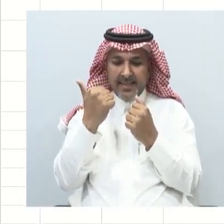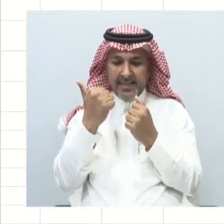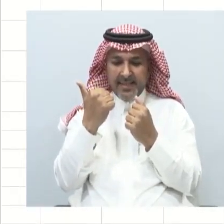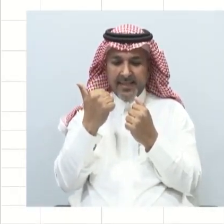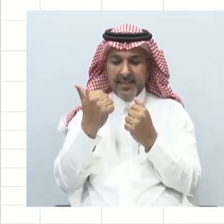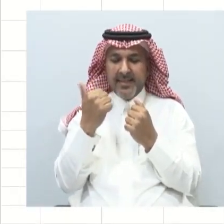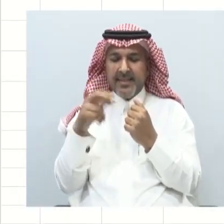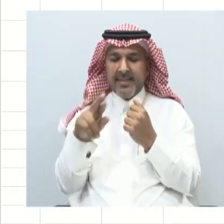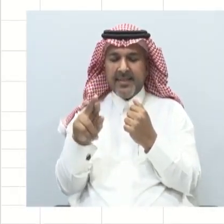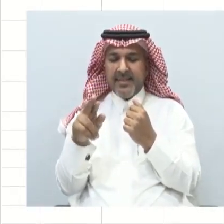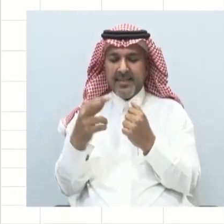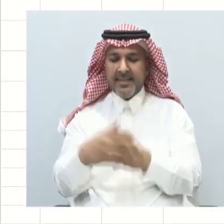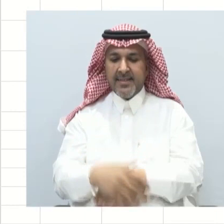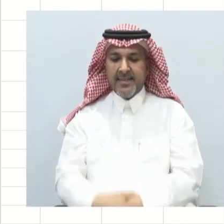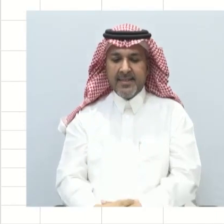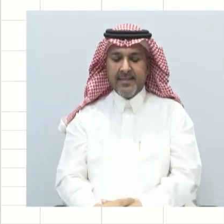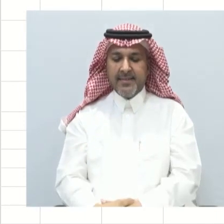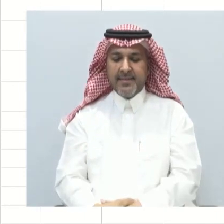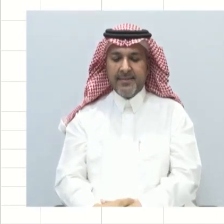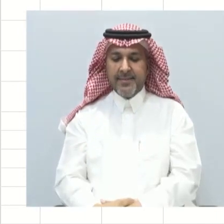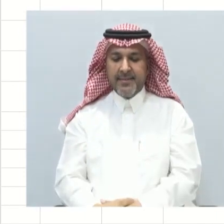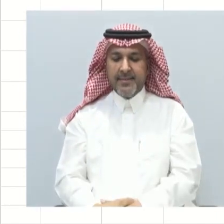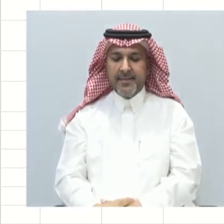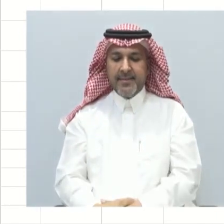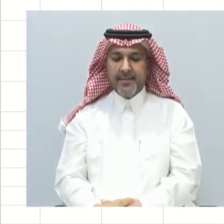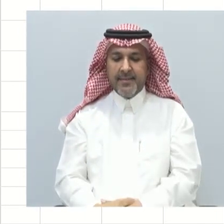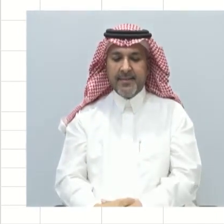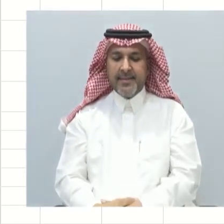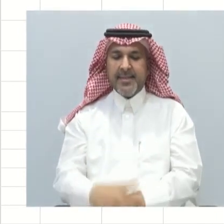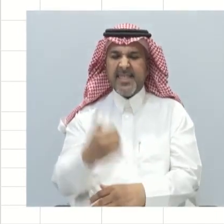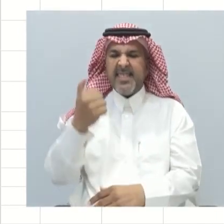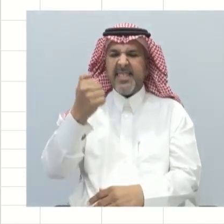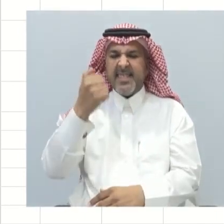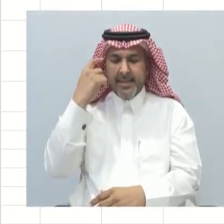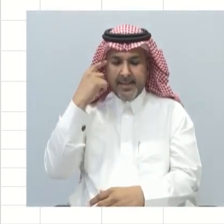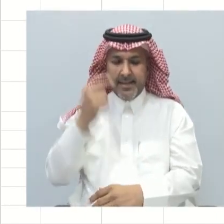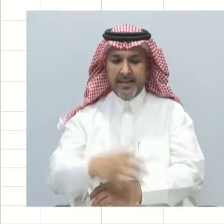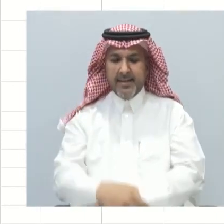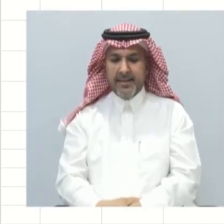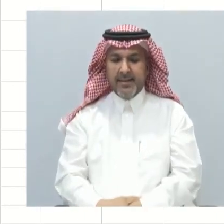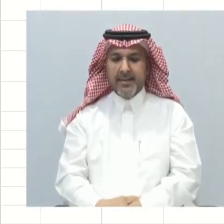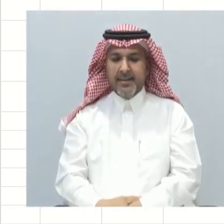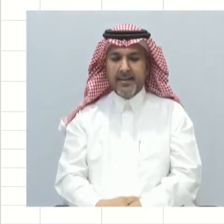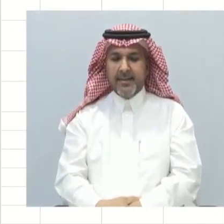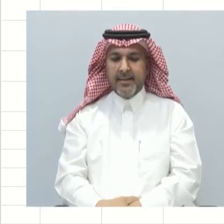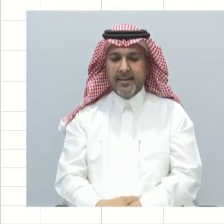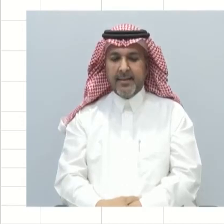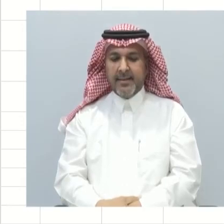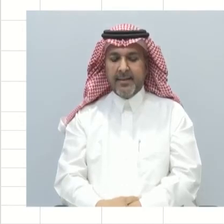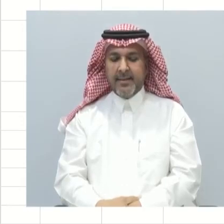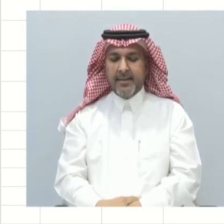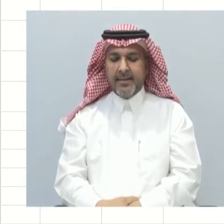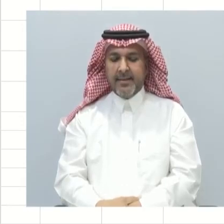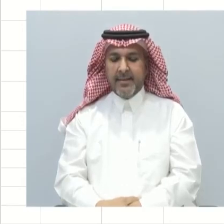كذا 0 فاص 0.60% تقريبا 0 فاصله 60%